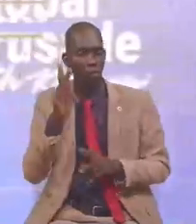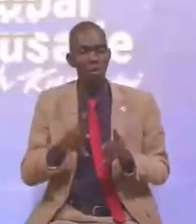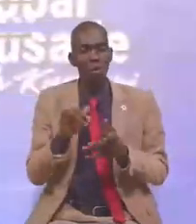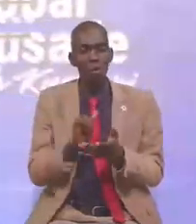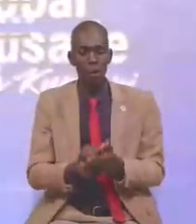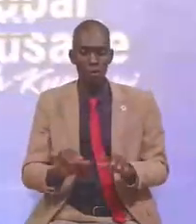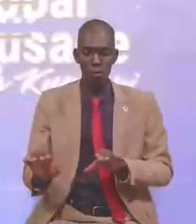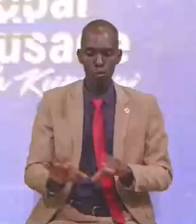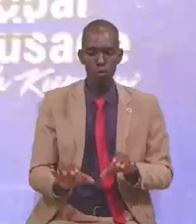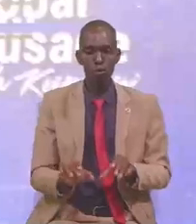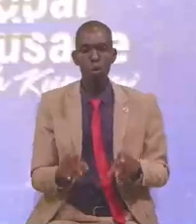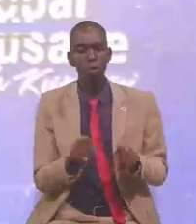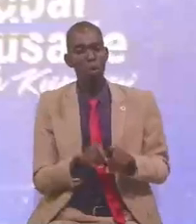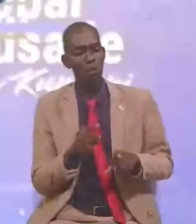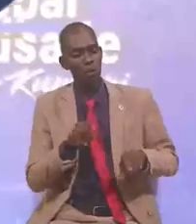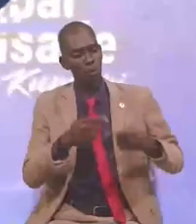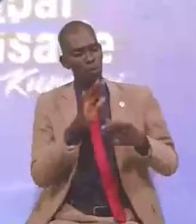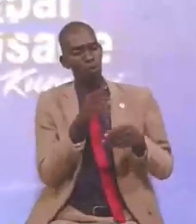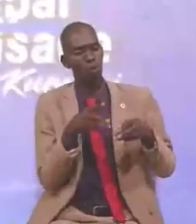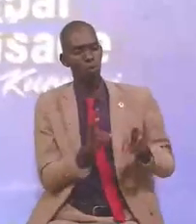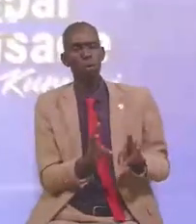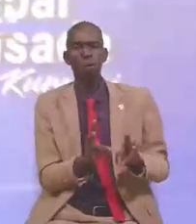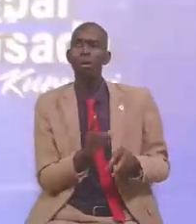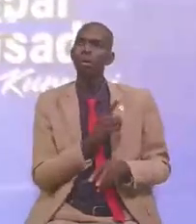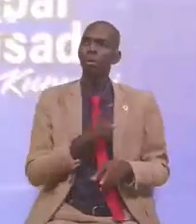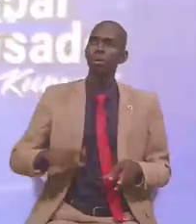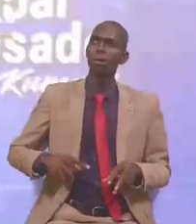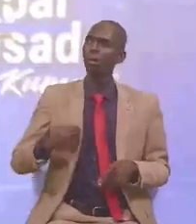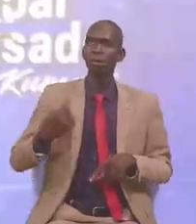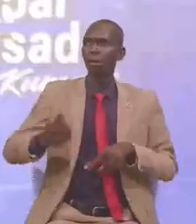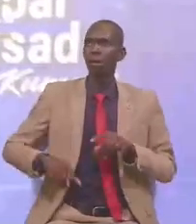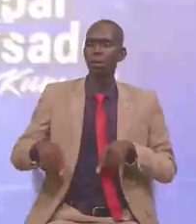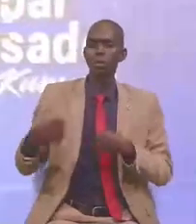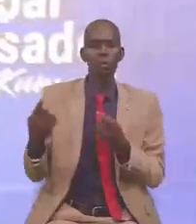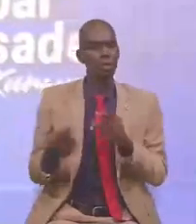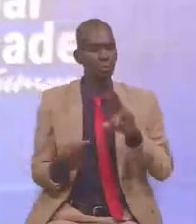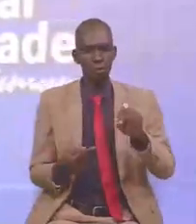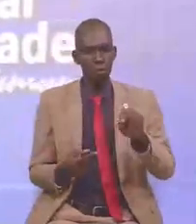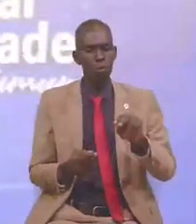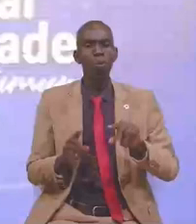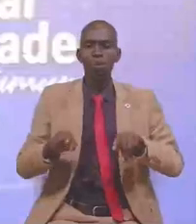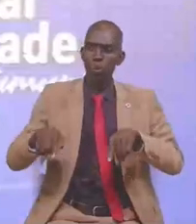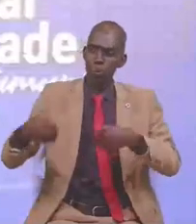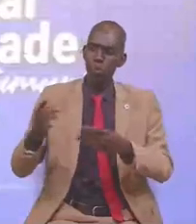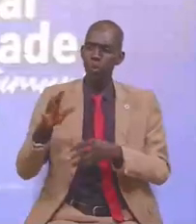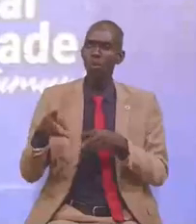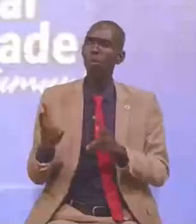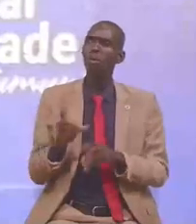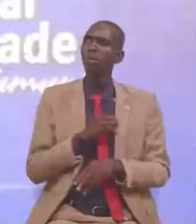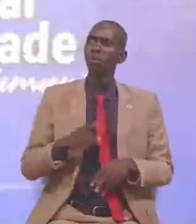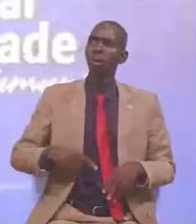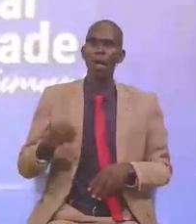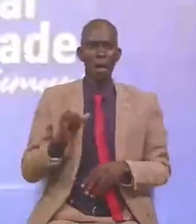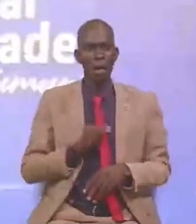pratiquent. Va, Seigneur, je ne peux pas m'en aller. Va, Seigneur,